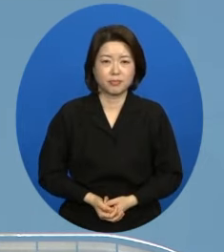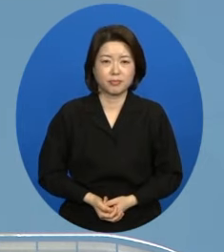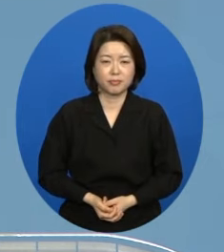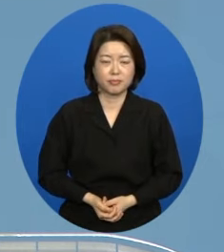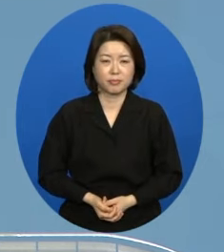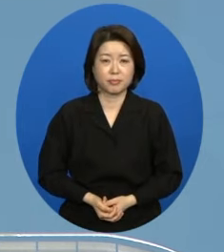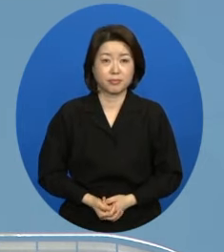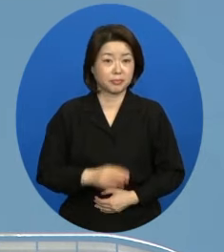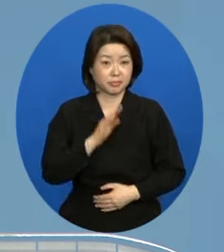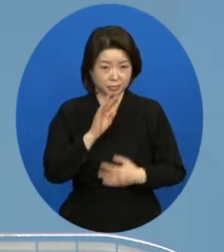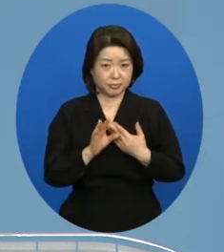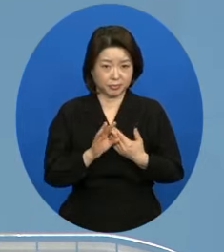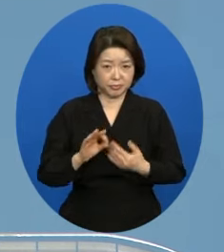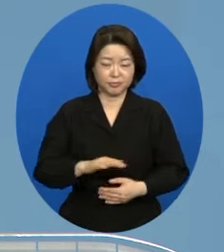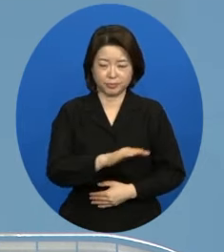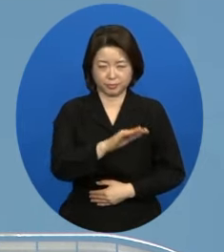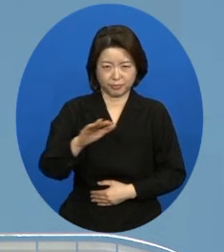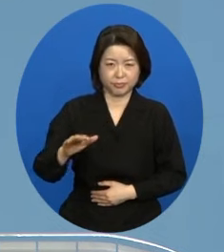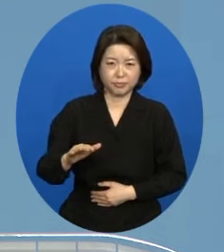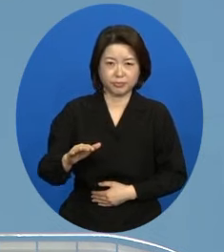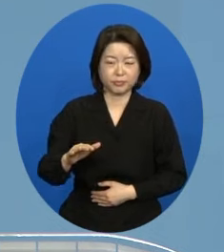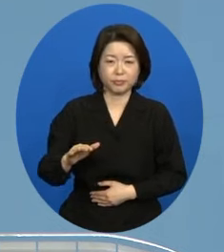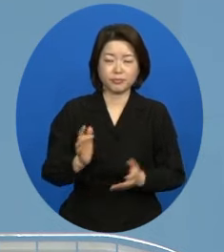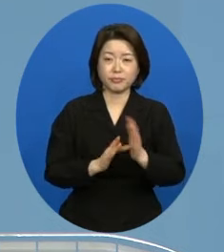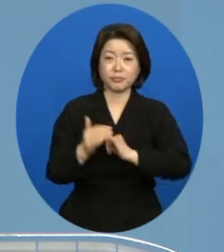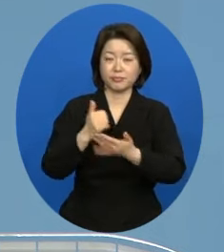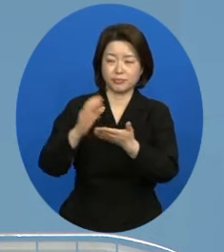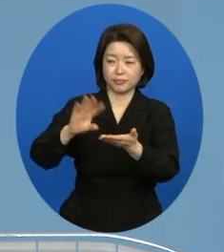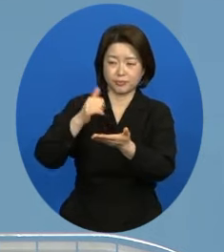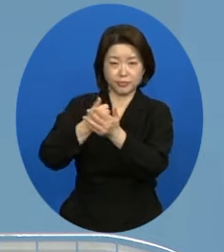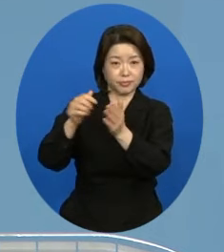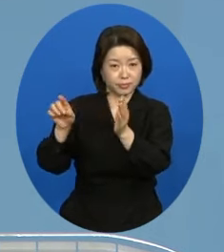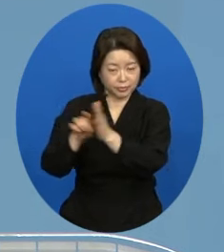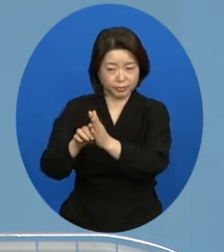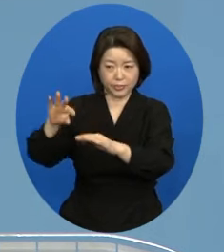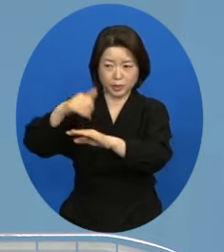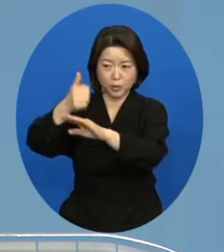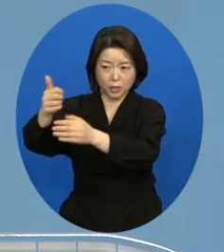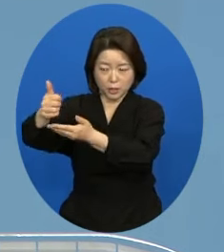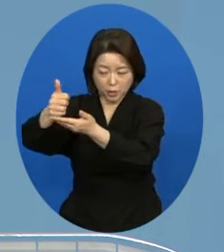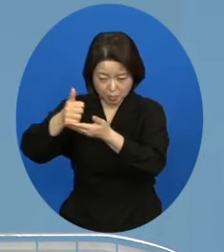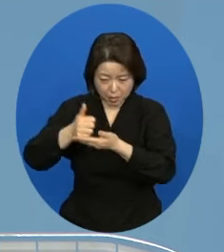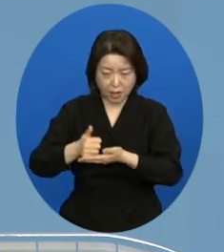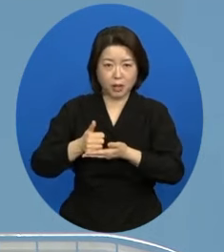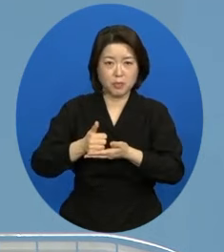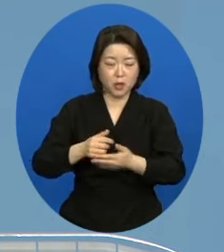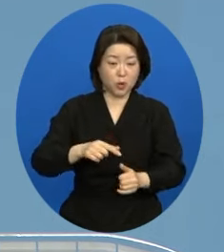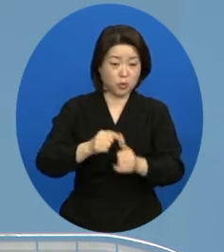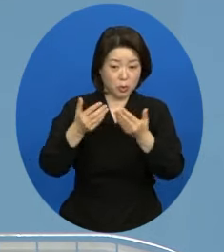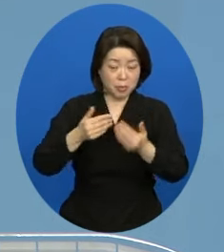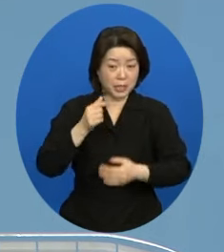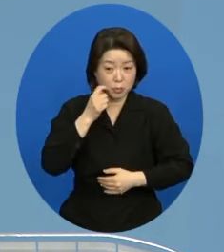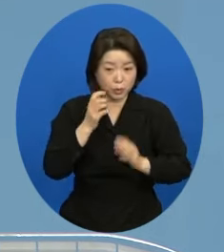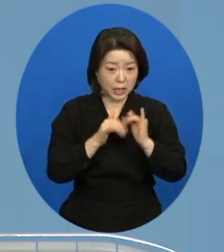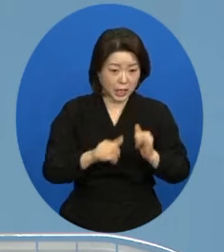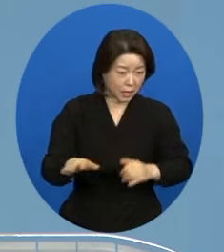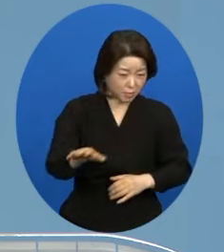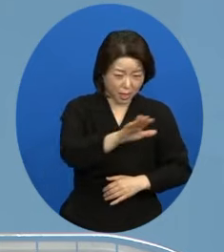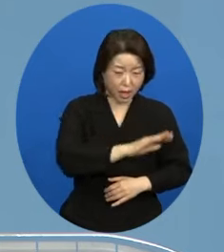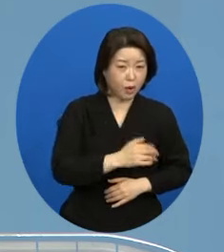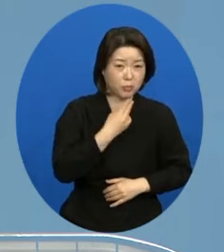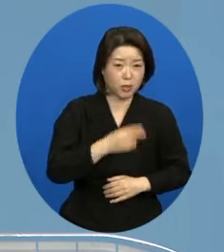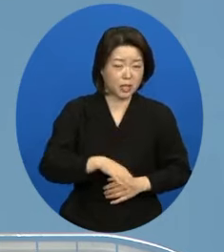그렇다면 사실 그 예수 그리스도를 우리가 믿고 왕으로 모신다면 구원받지 못할 사람이 없고 회복 받지 못할 인생이